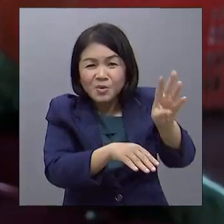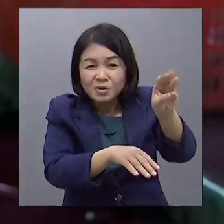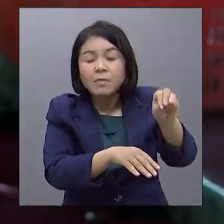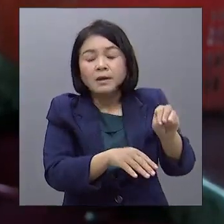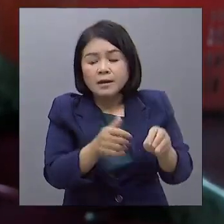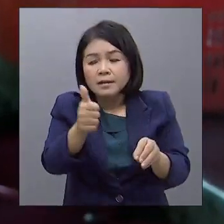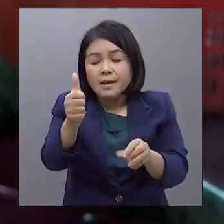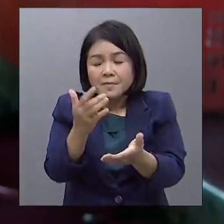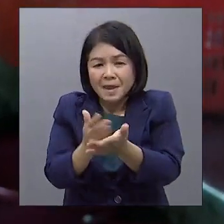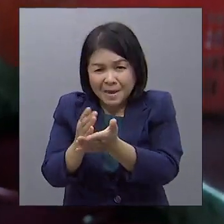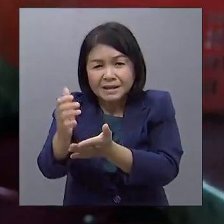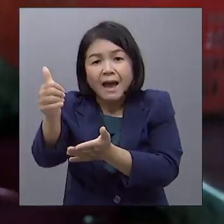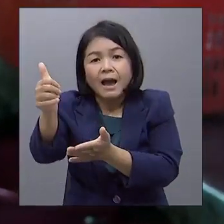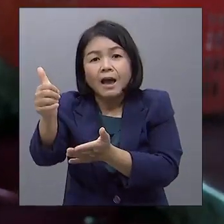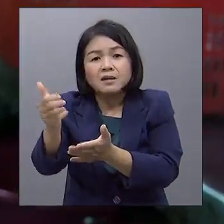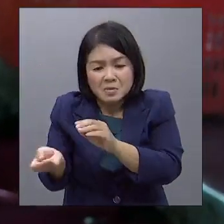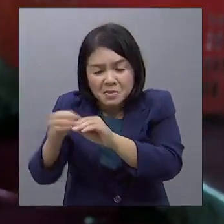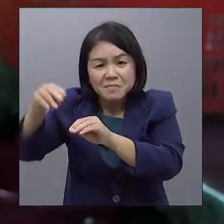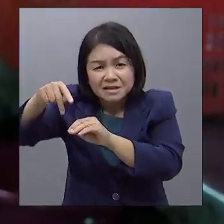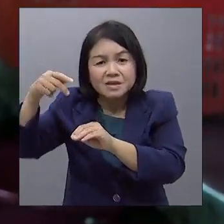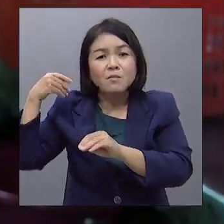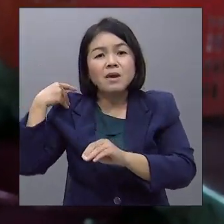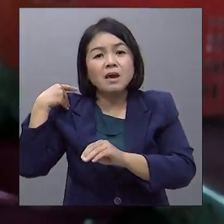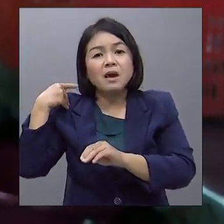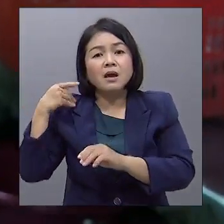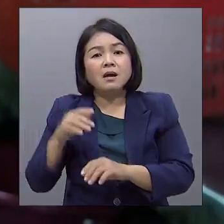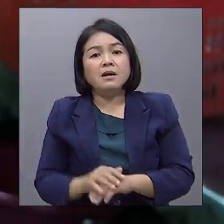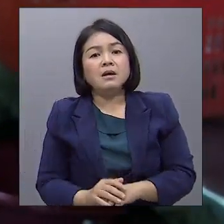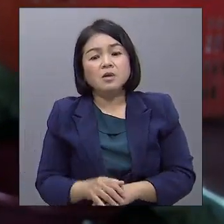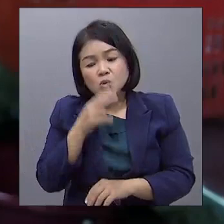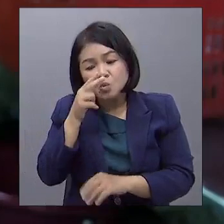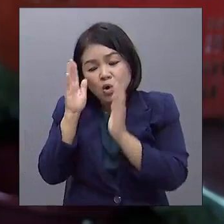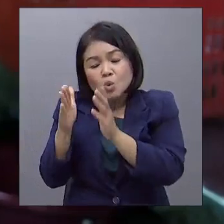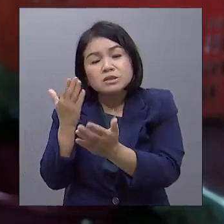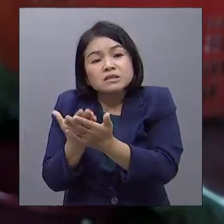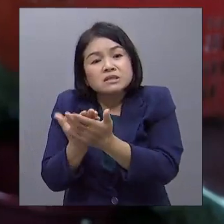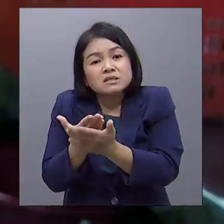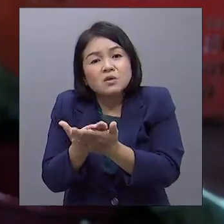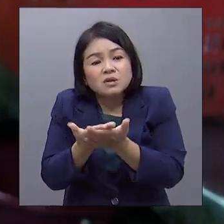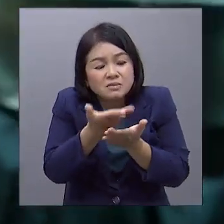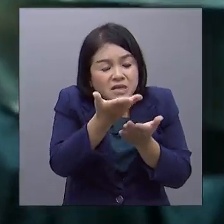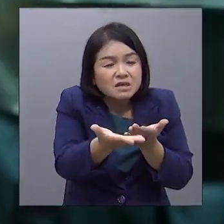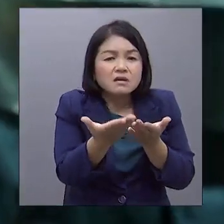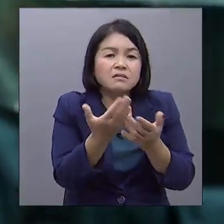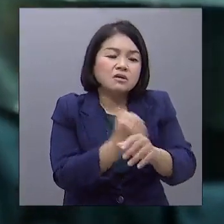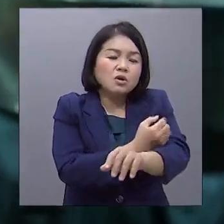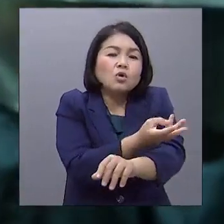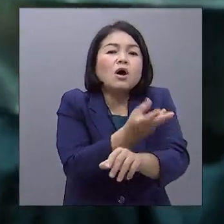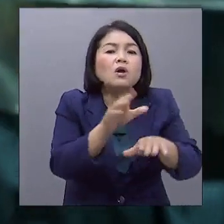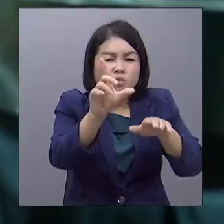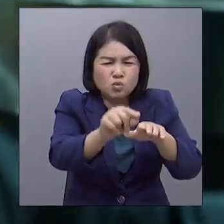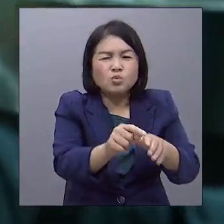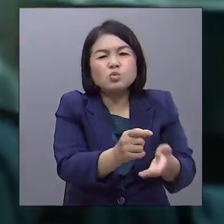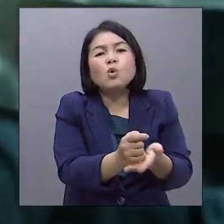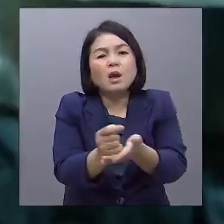นะแถมให้ก็มีบางครั้งเขาอยากได้ใช่ค่ะเราก็ลดราคาให้อยู ่ปรับตัวขึ้นเหลือเ